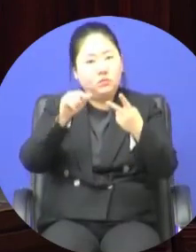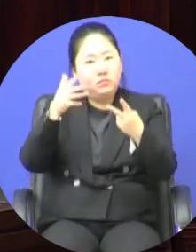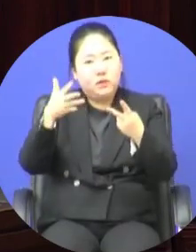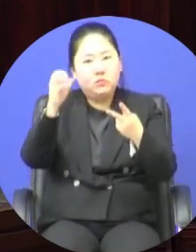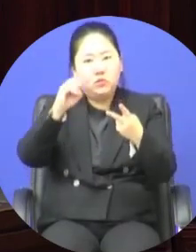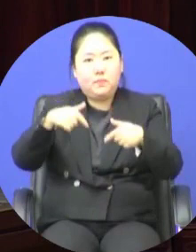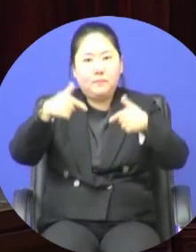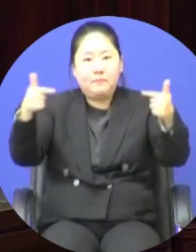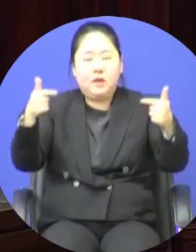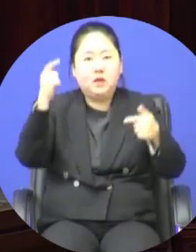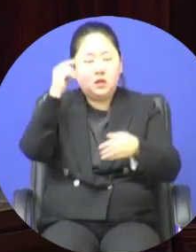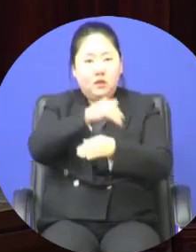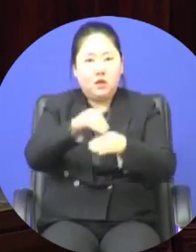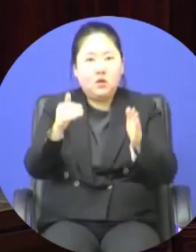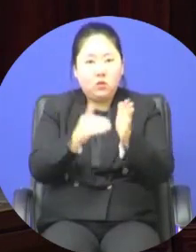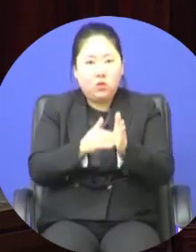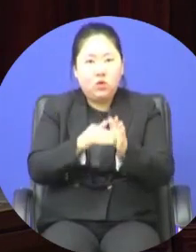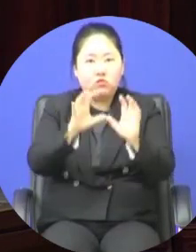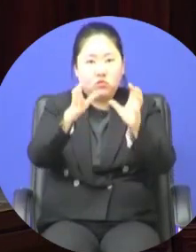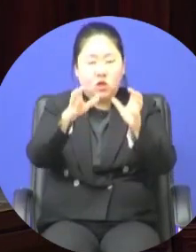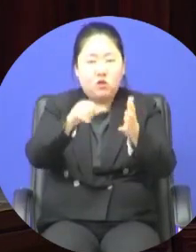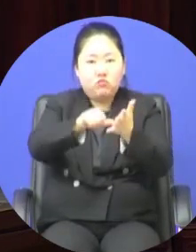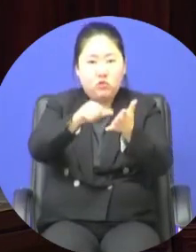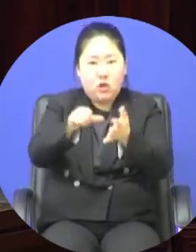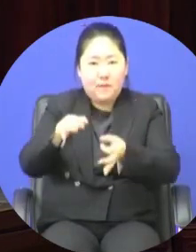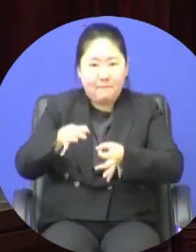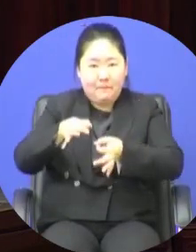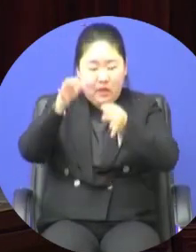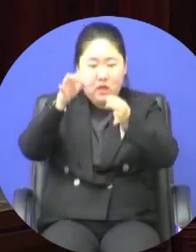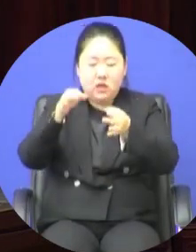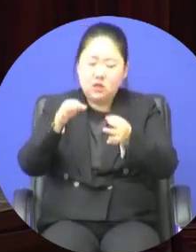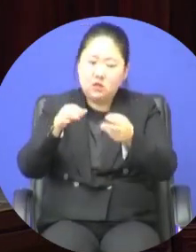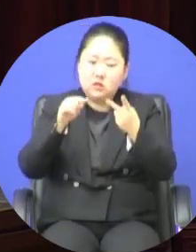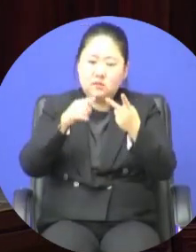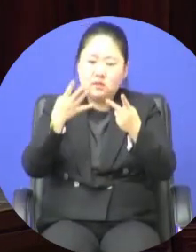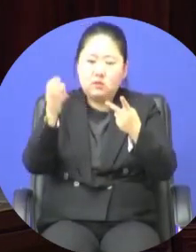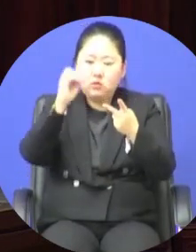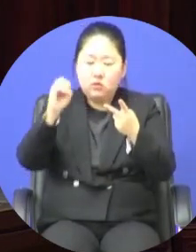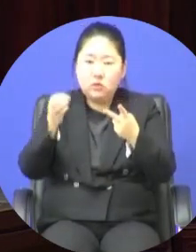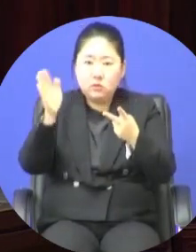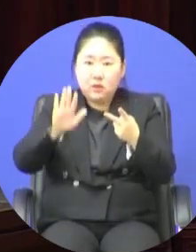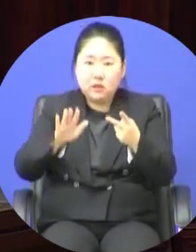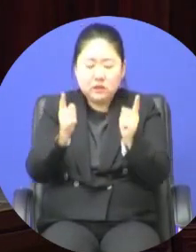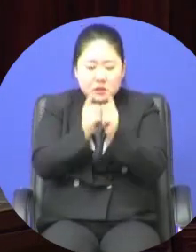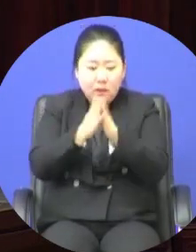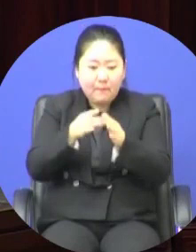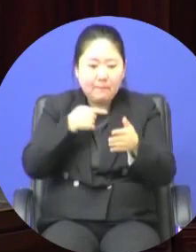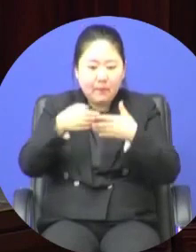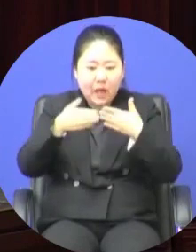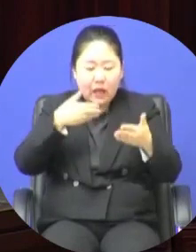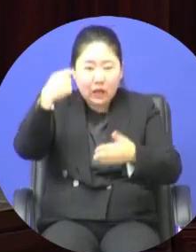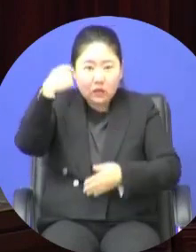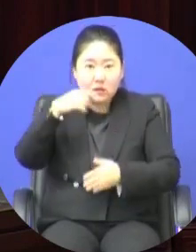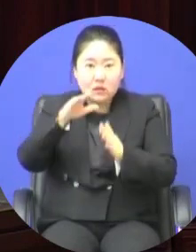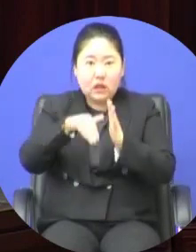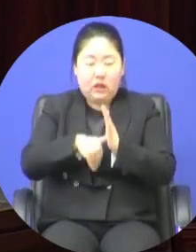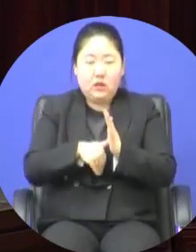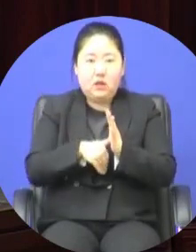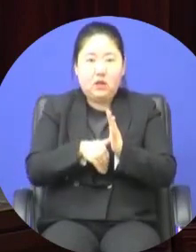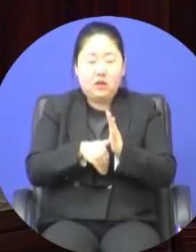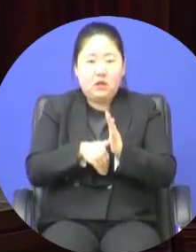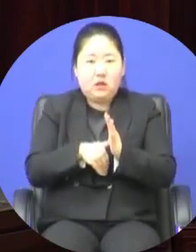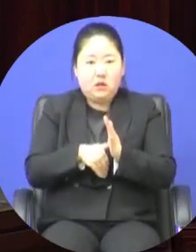편성했고 국내 물가 상승률은 2.4%를 예측했습니다만 서민 경제에 직접적인 영향을 미치는 국내